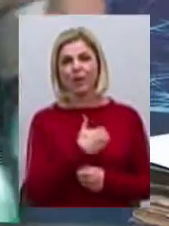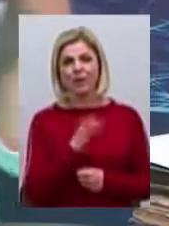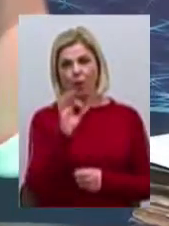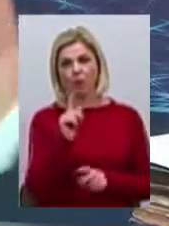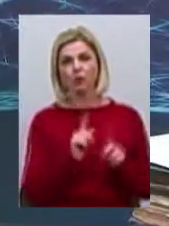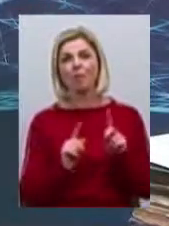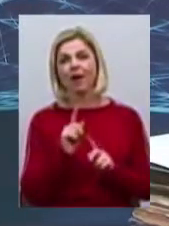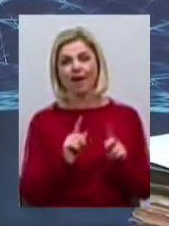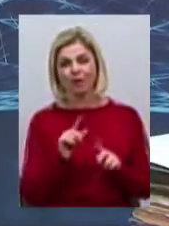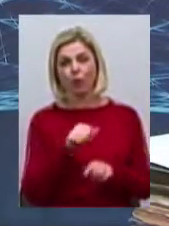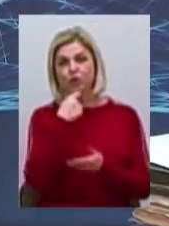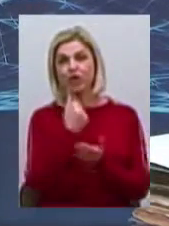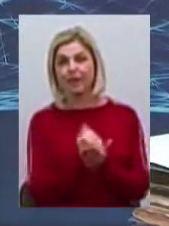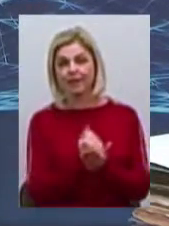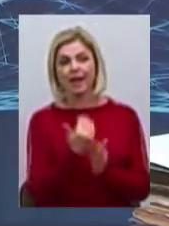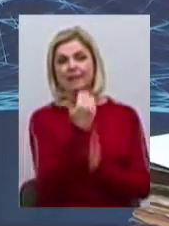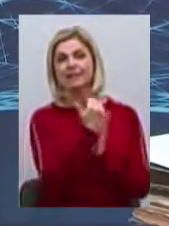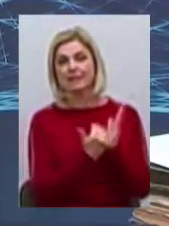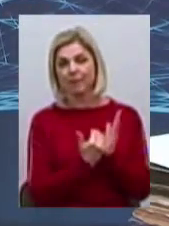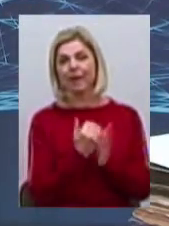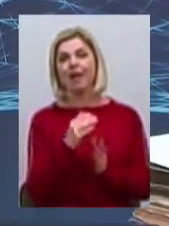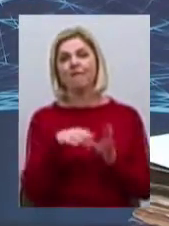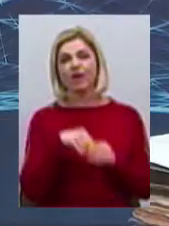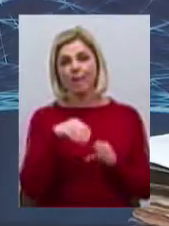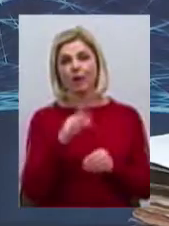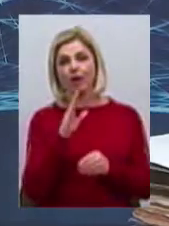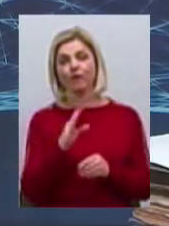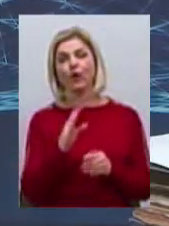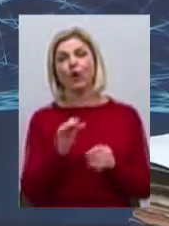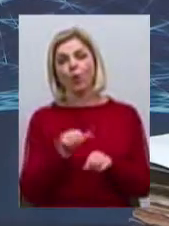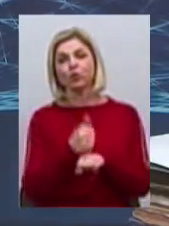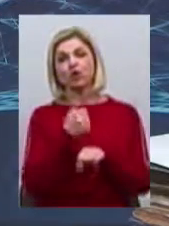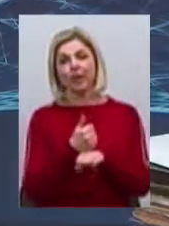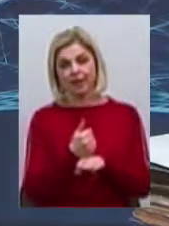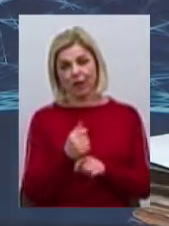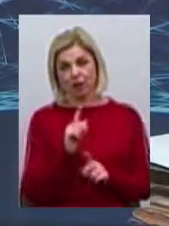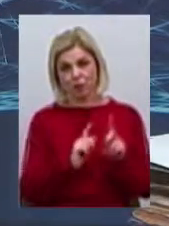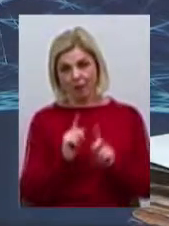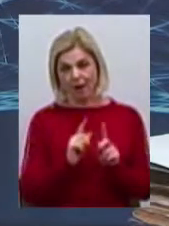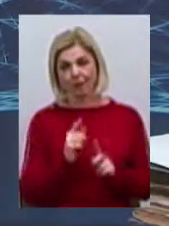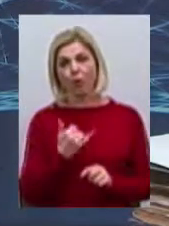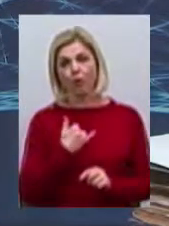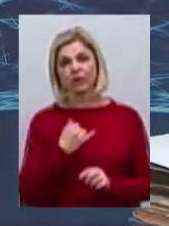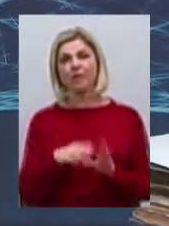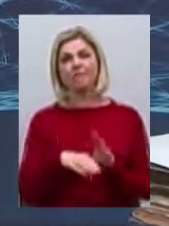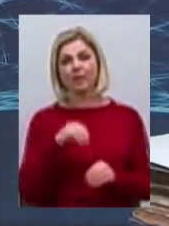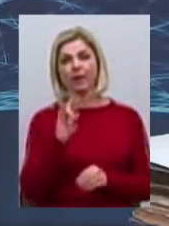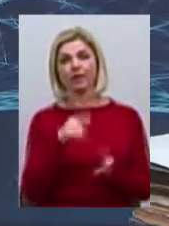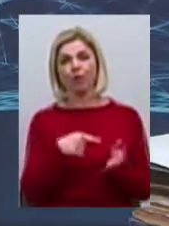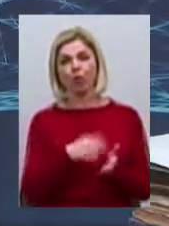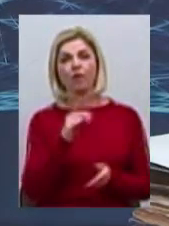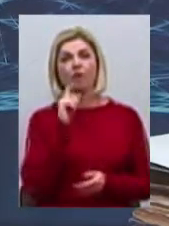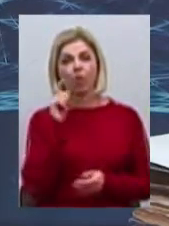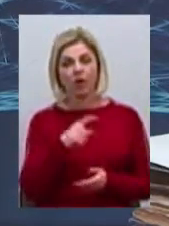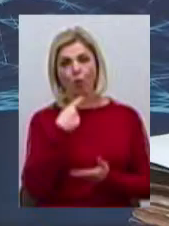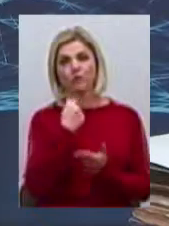принесла списки виборців в учредительне собрання. У нас відбулися вибори в Миколаєві в українські установчі